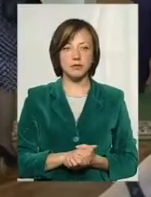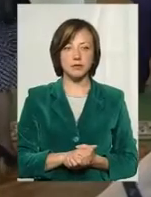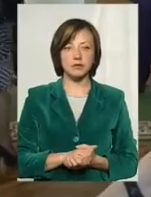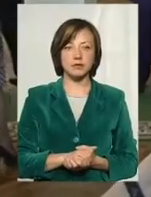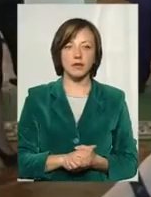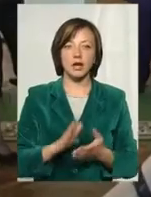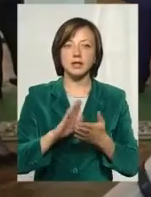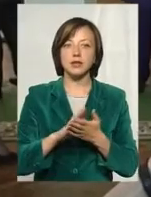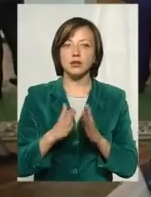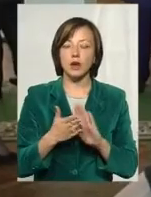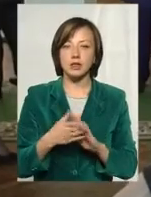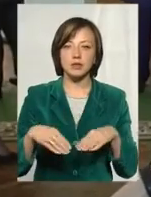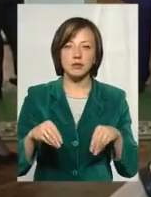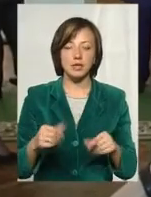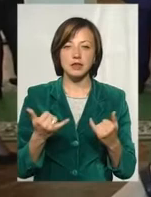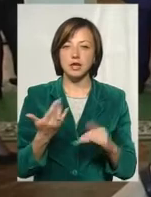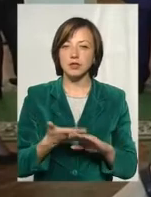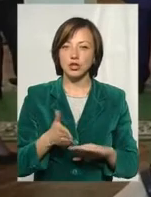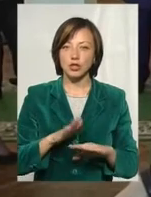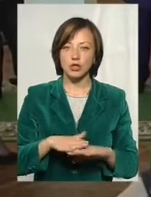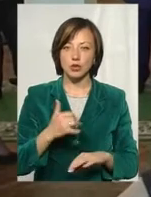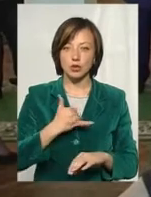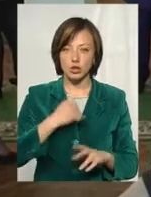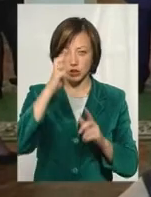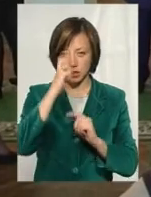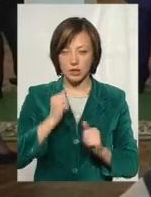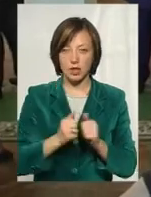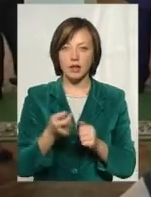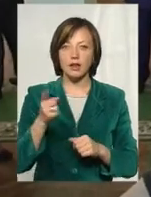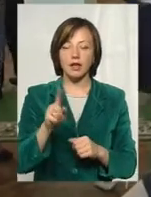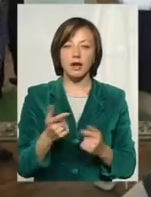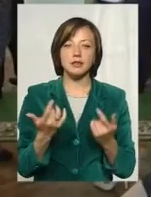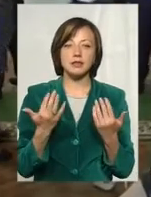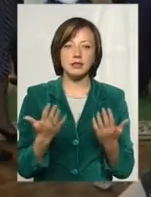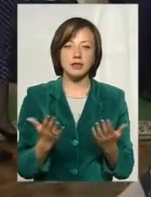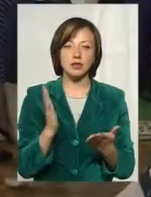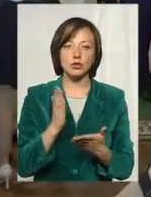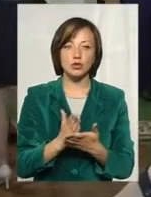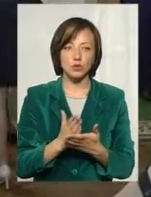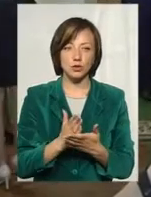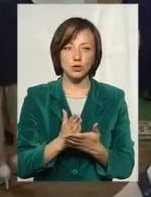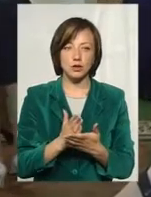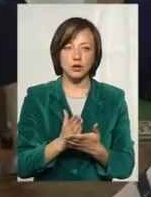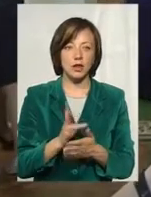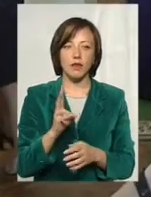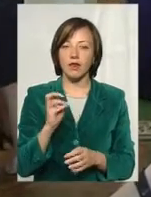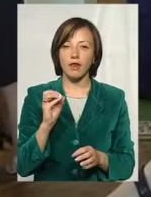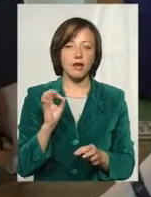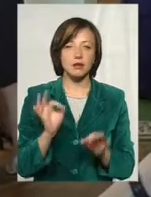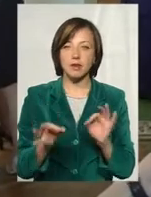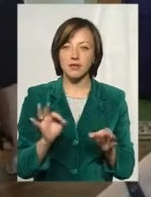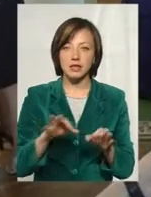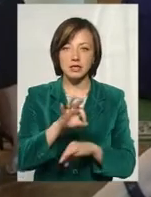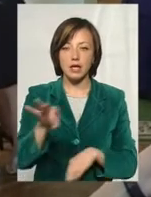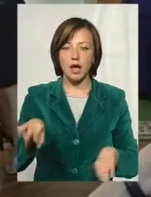Ситуація з землею зараз критична в нашій державі. І те, наскільки там існують несправедливі